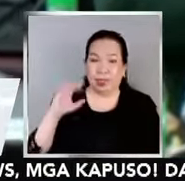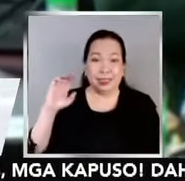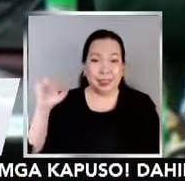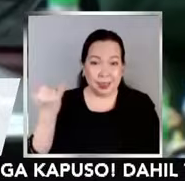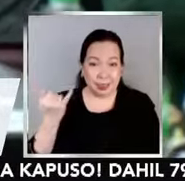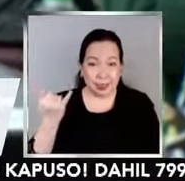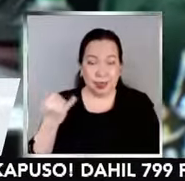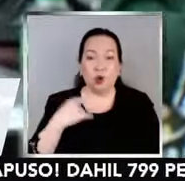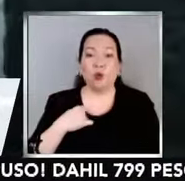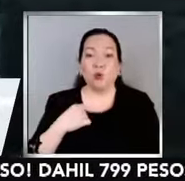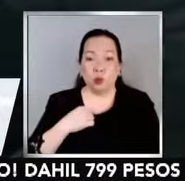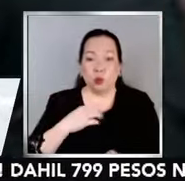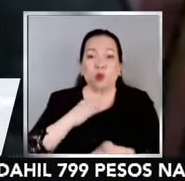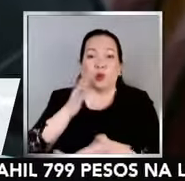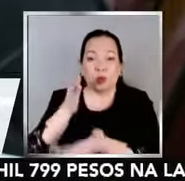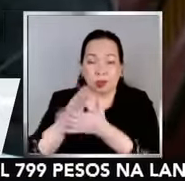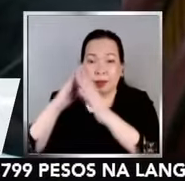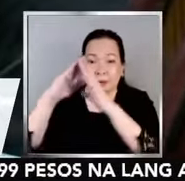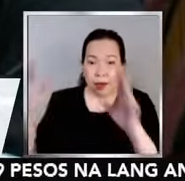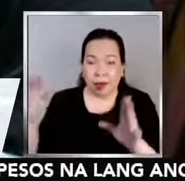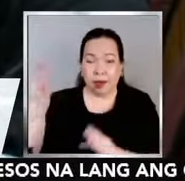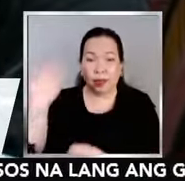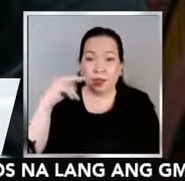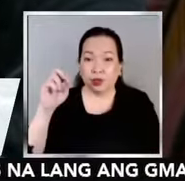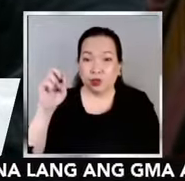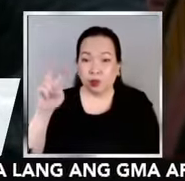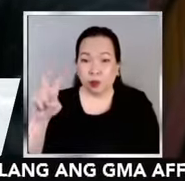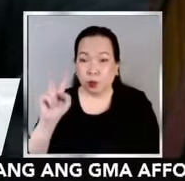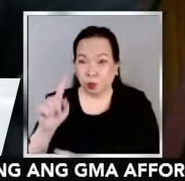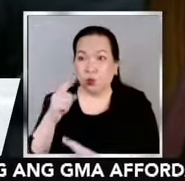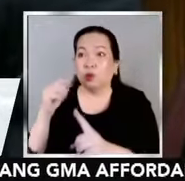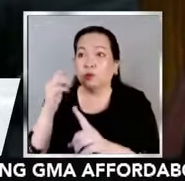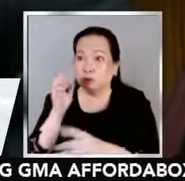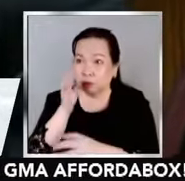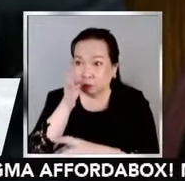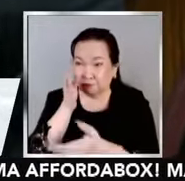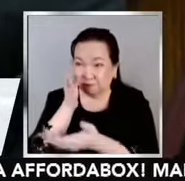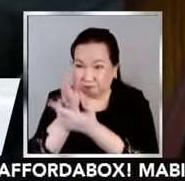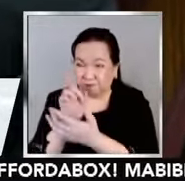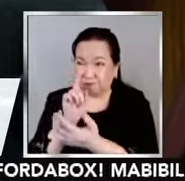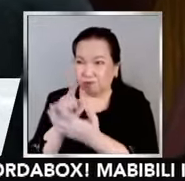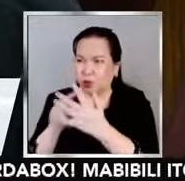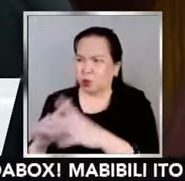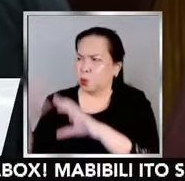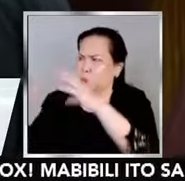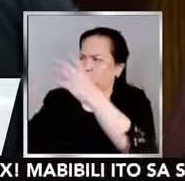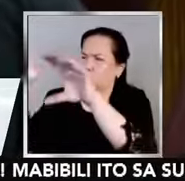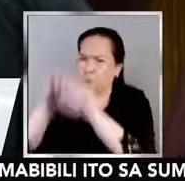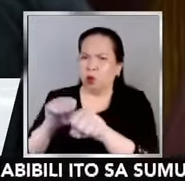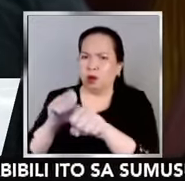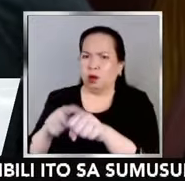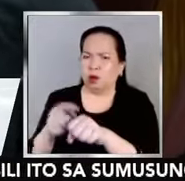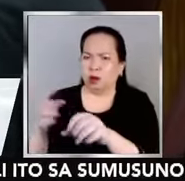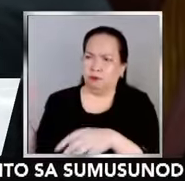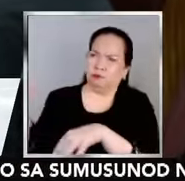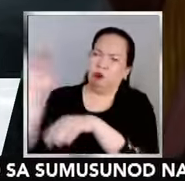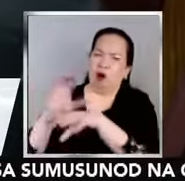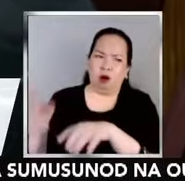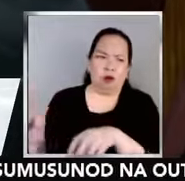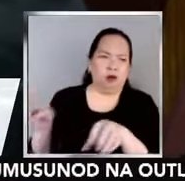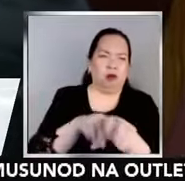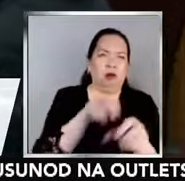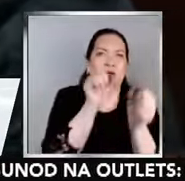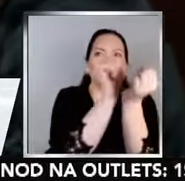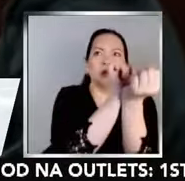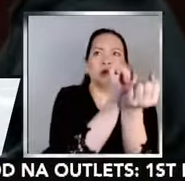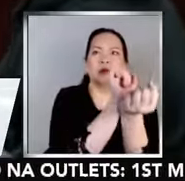noong November 2. At pagdating doon, agad na siyang pinusasan at pilit pinasakay ng mga di kakilala. Nakaposas na rin si CJ na